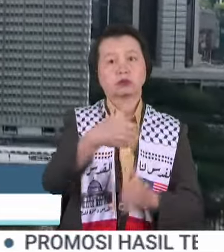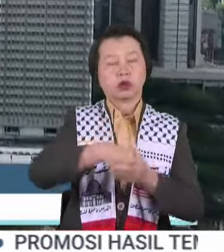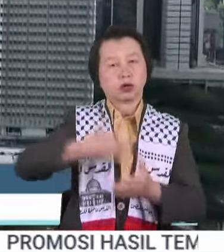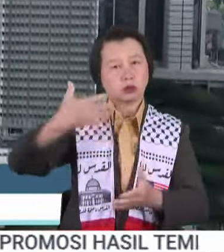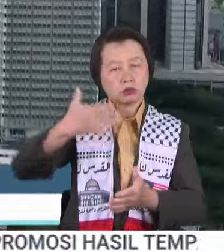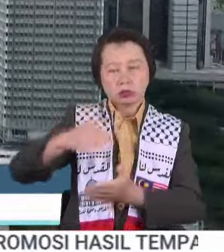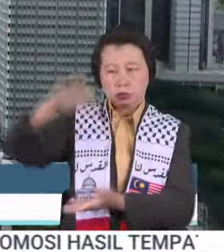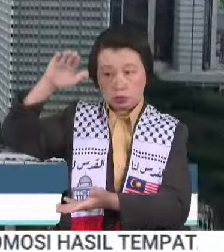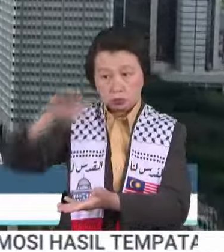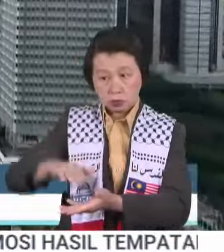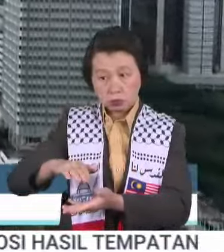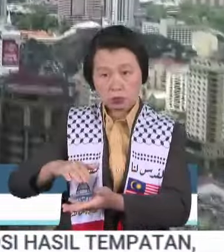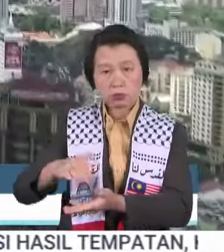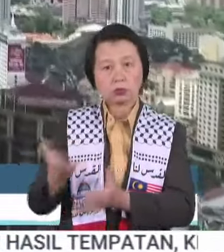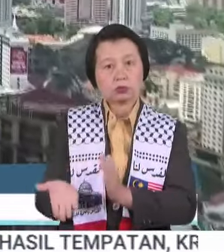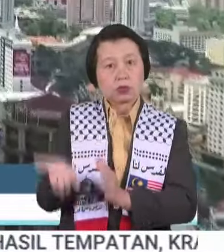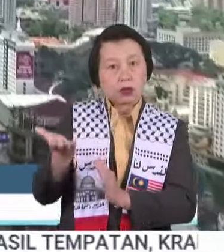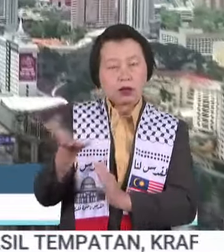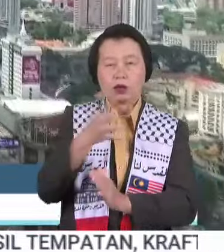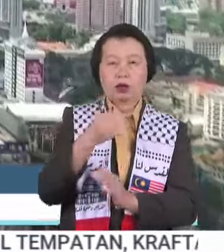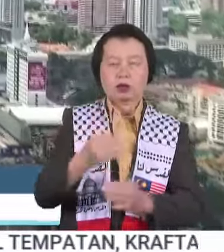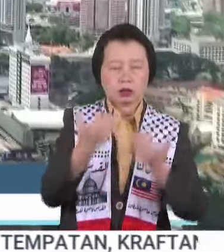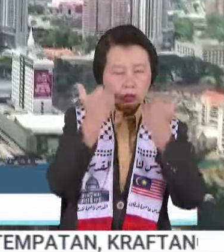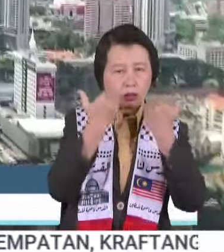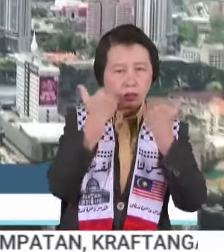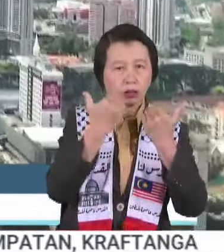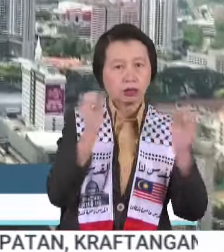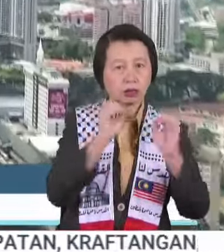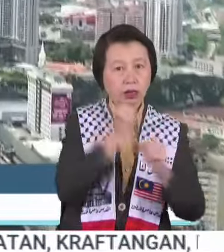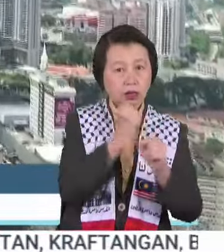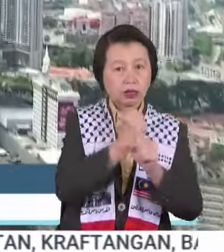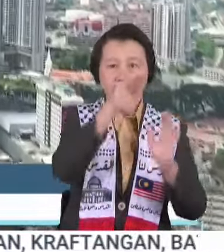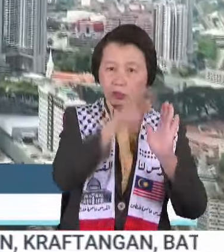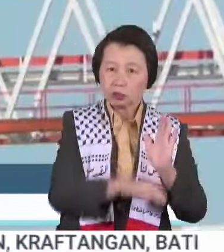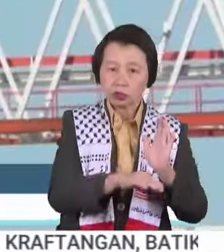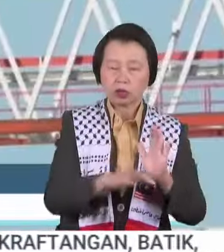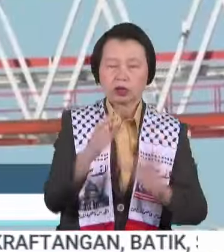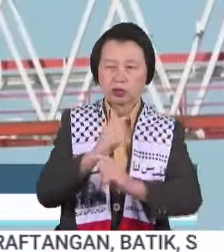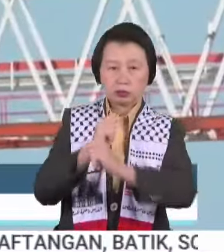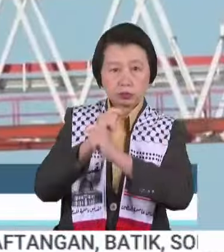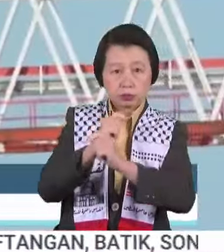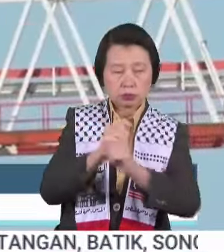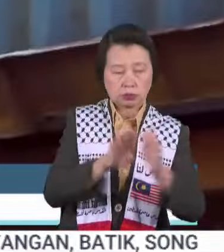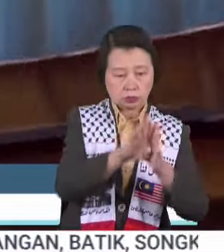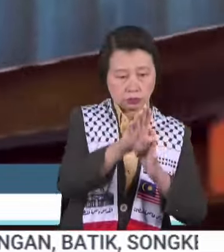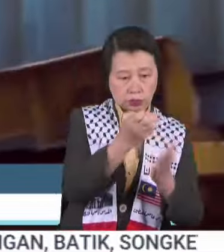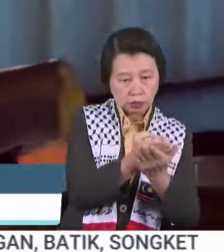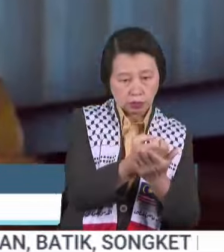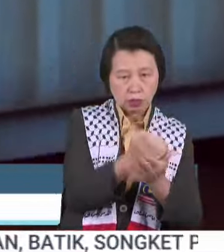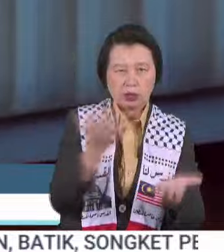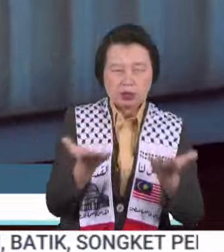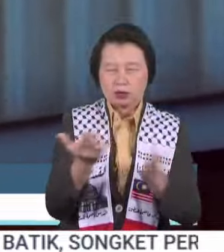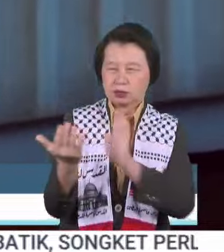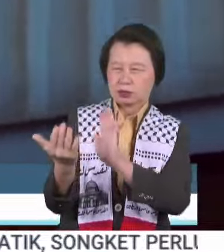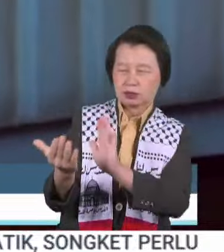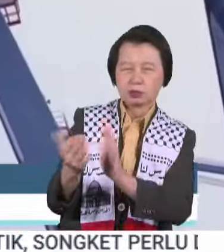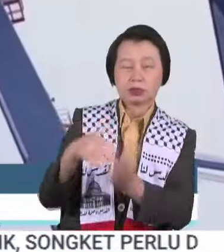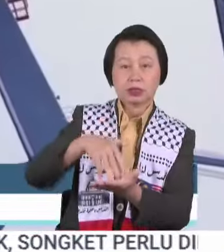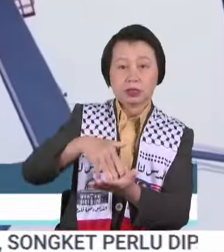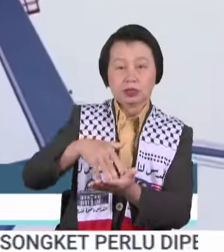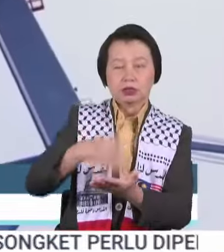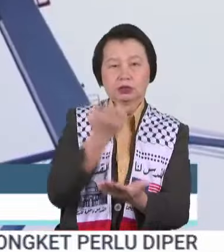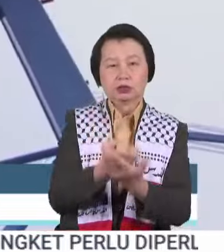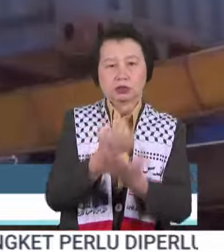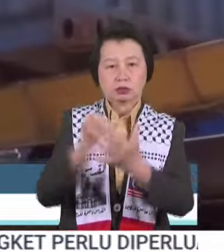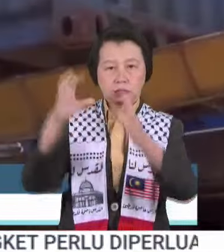dengan penurunan kadar inflasi dan pengangguran. Selain mampu mempertahankan pertumbuhan ekonomi walaupun berdepan kelembapan